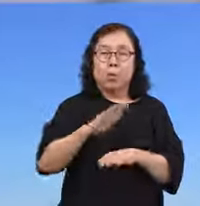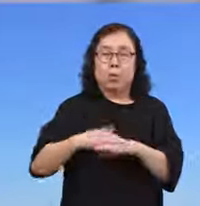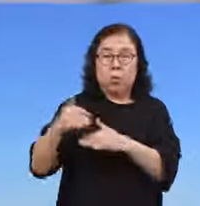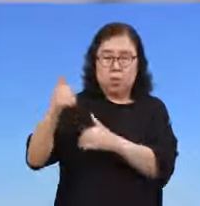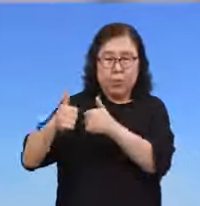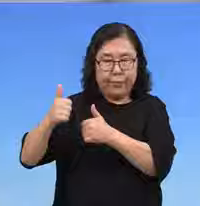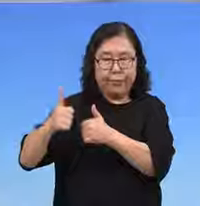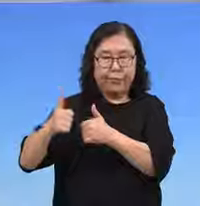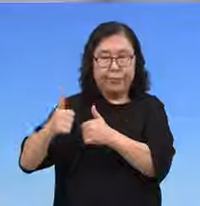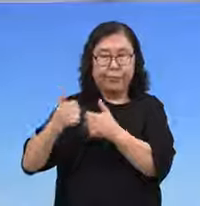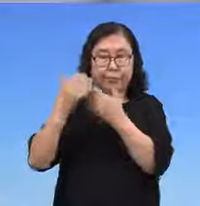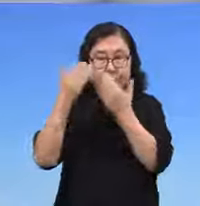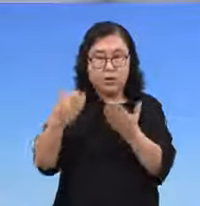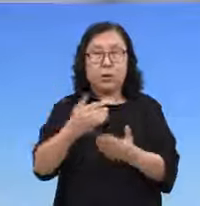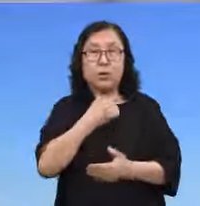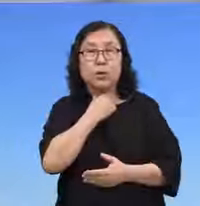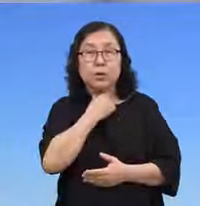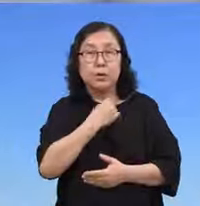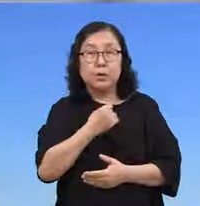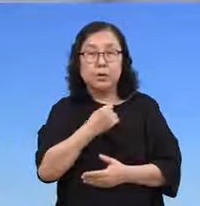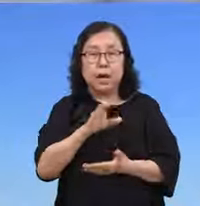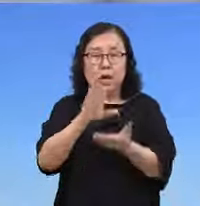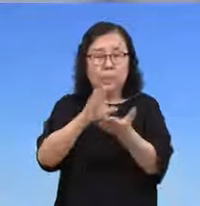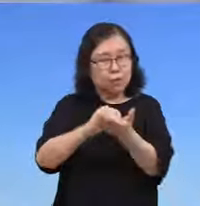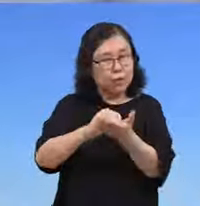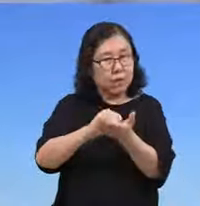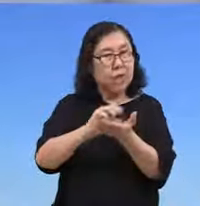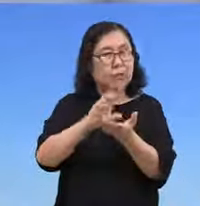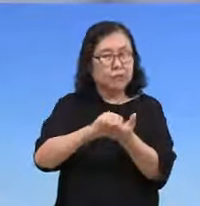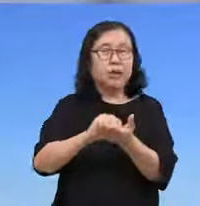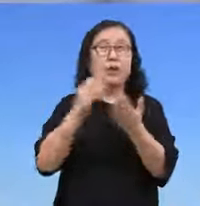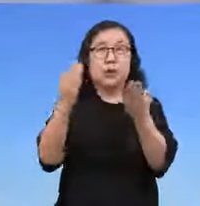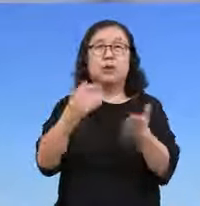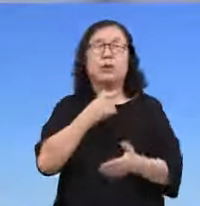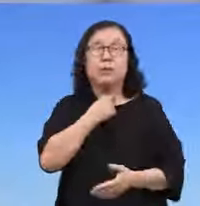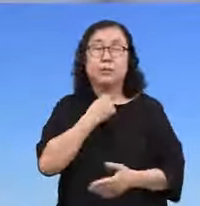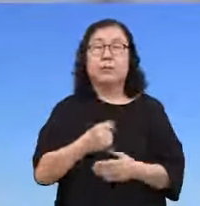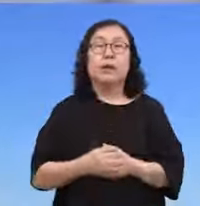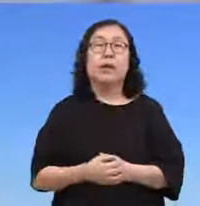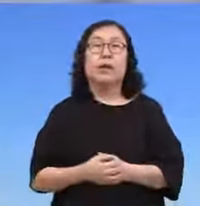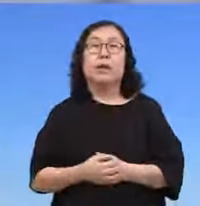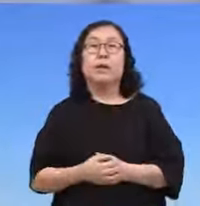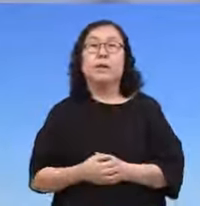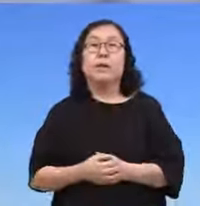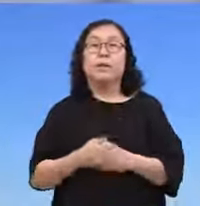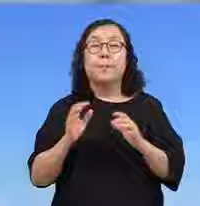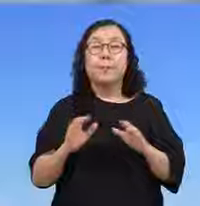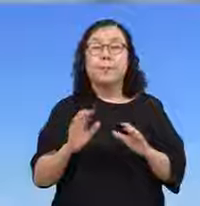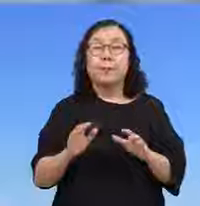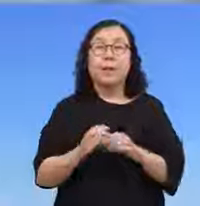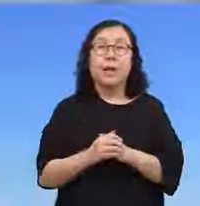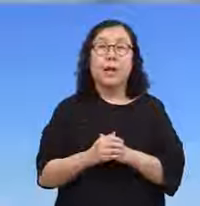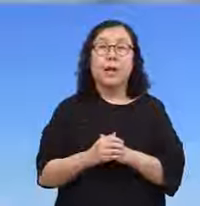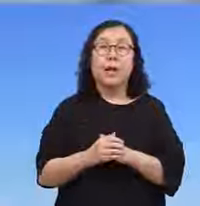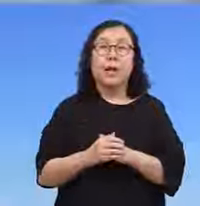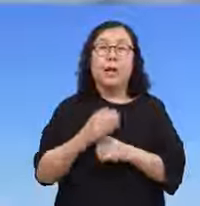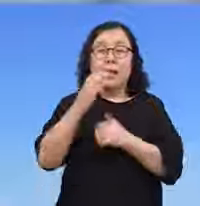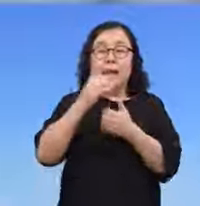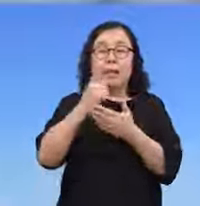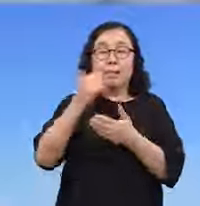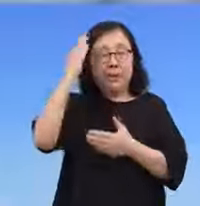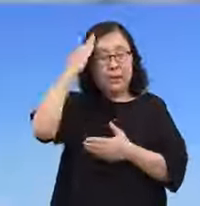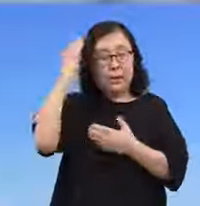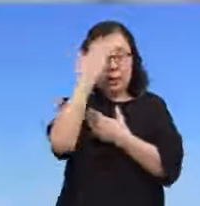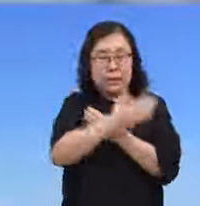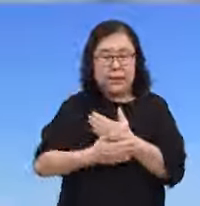도전을 드리고 싶습니다. 더 노골적으로 말씀드리면 숙제를 드리고 싶습니다. 이번에 이